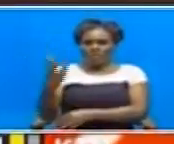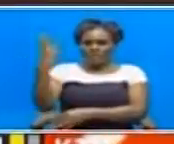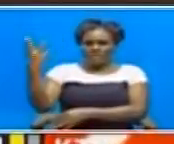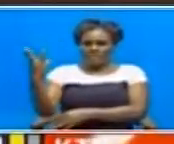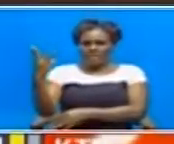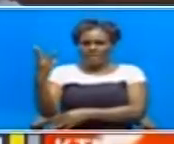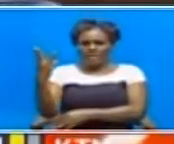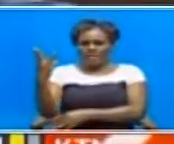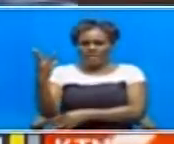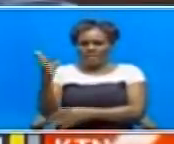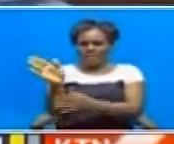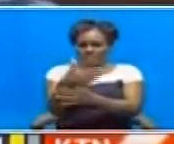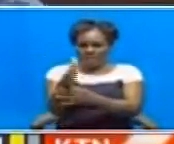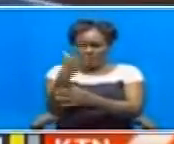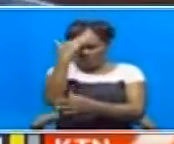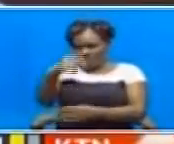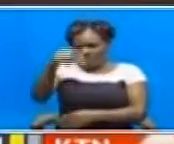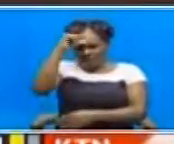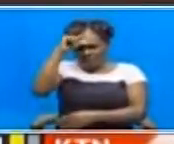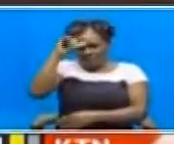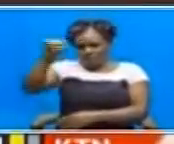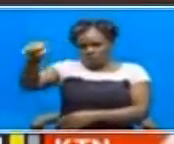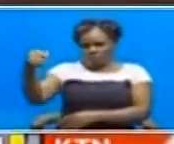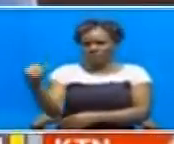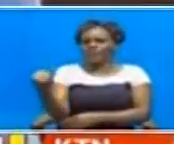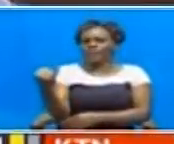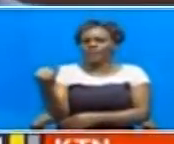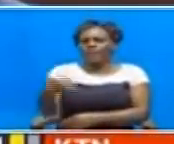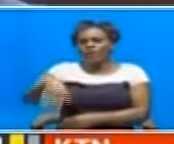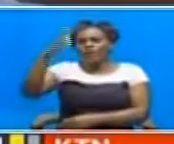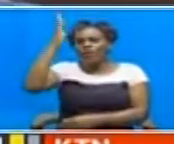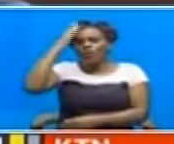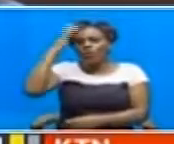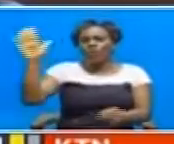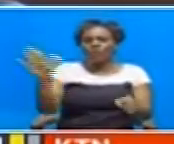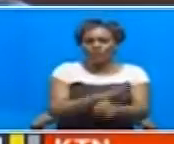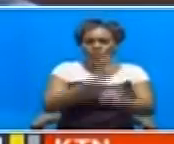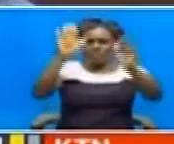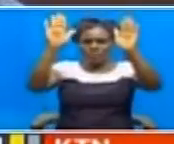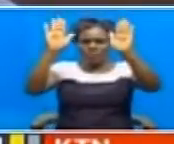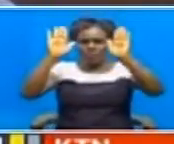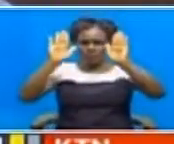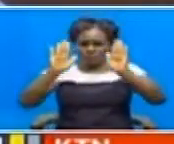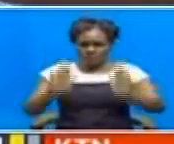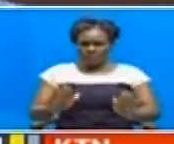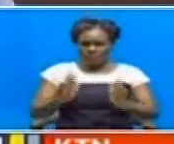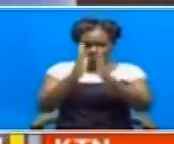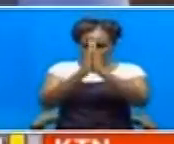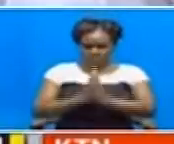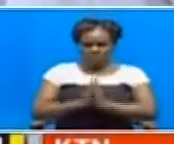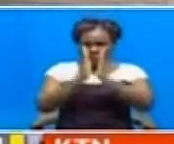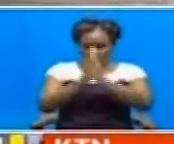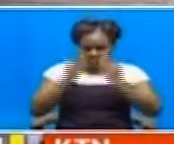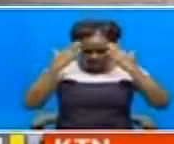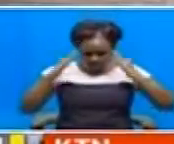Jumanne, sababu serikali hii ya Jubilee inatambua umuhimu ya dini ya